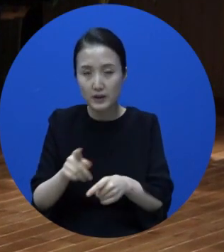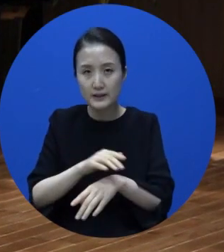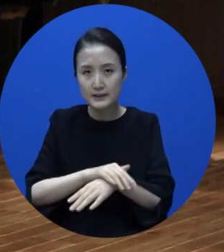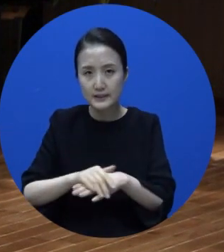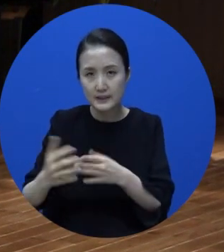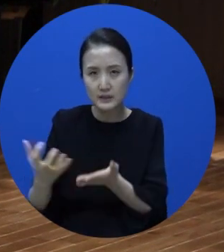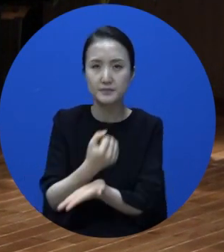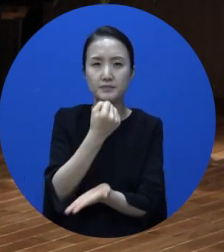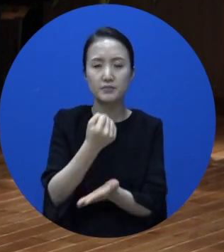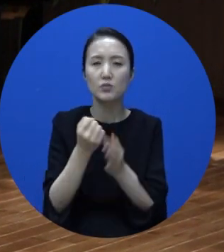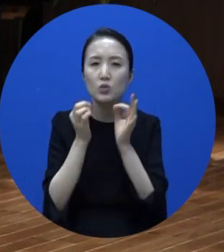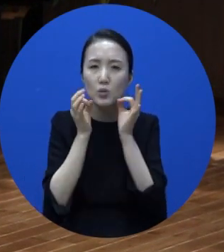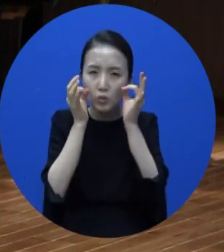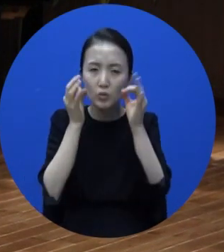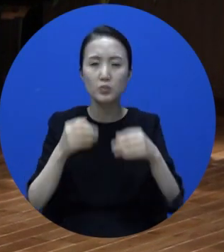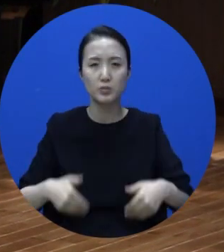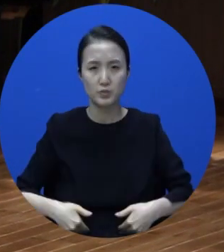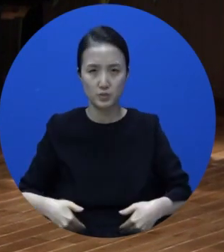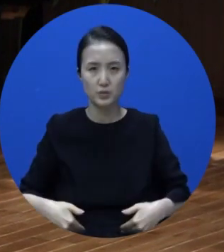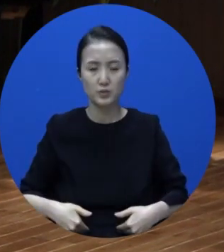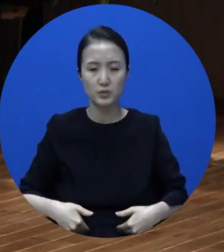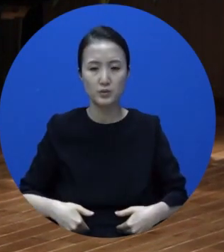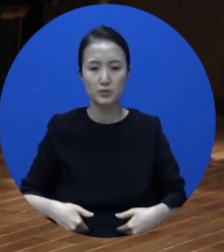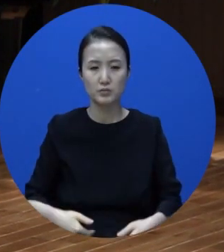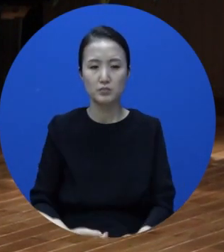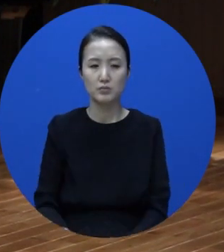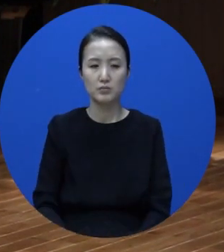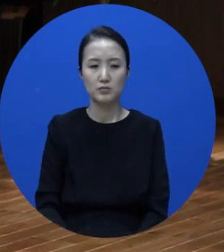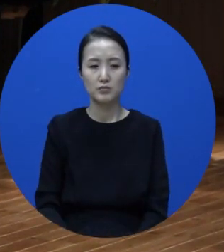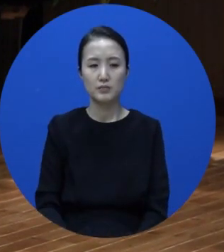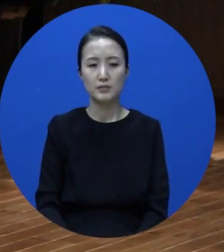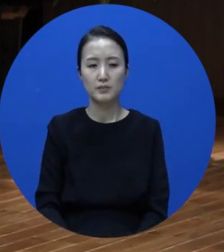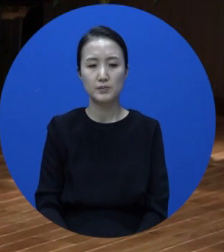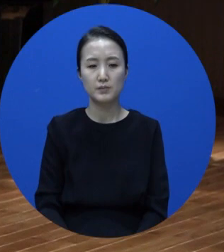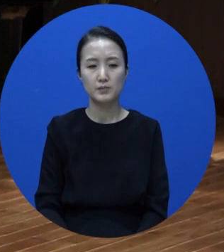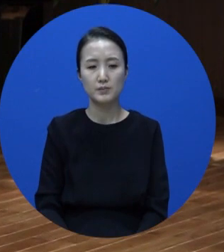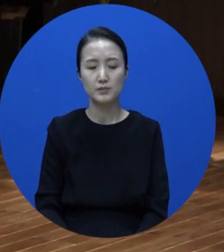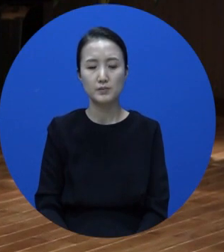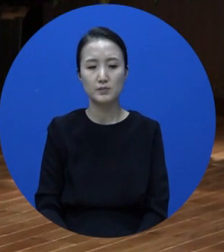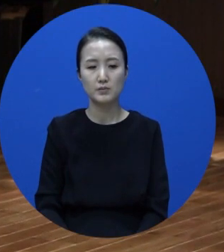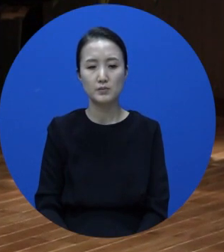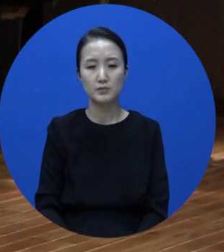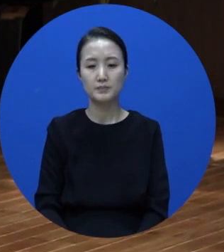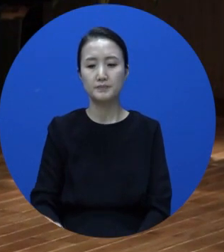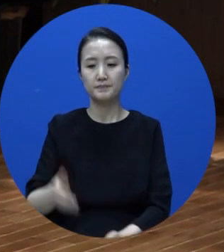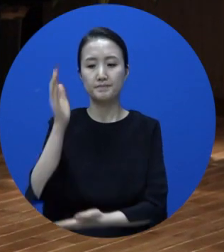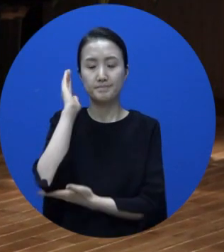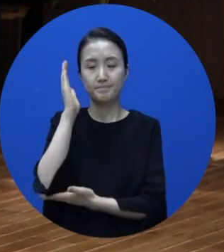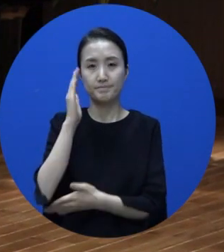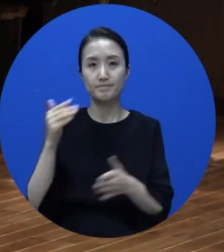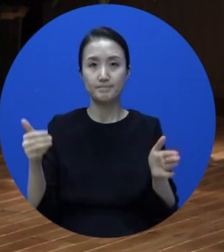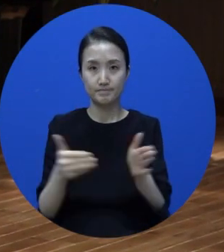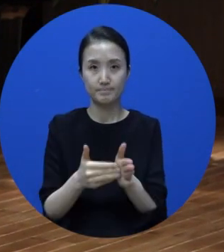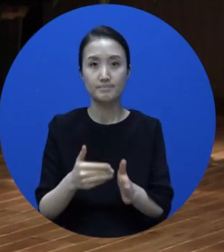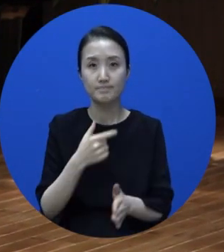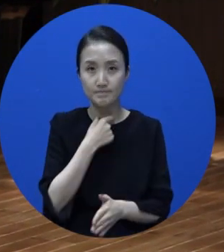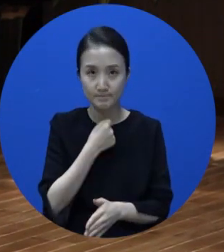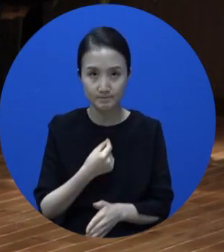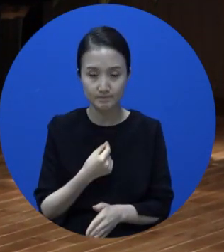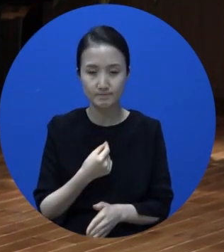기회인 들을 적극적으로 포착해 나가는 노력이 필요하겠다 라는 것을 강조해 드립니다